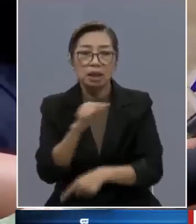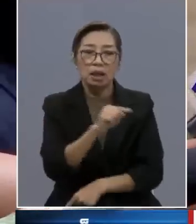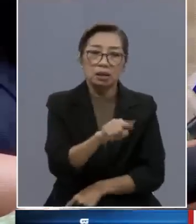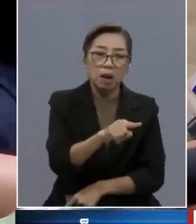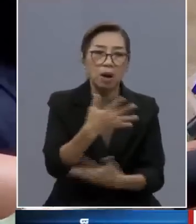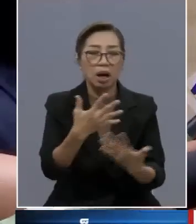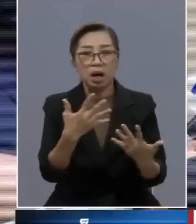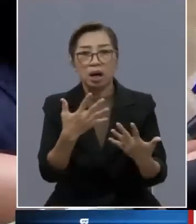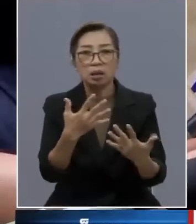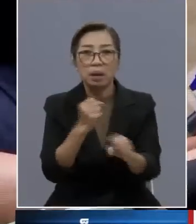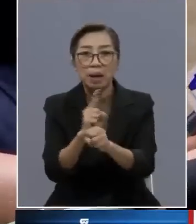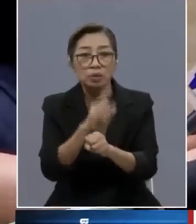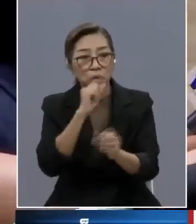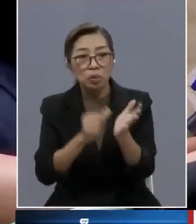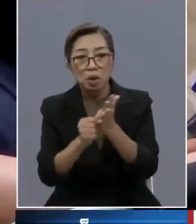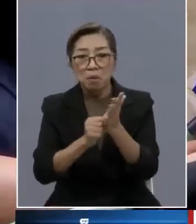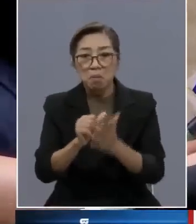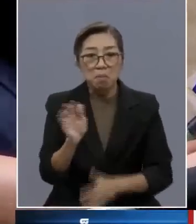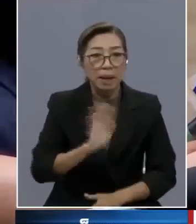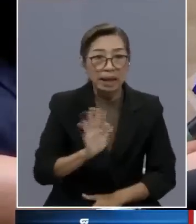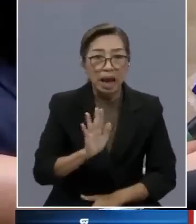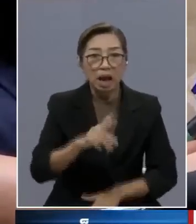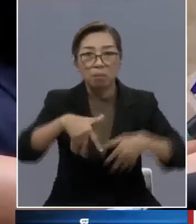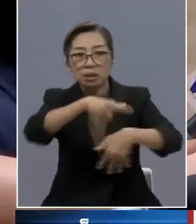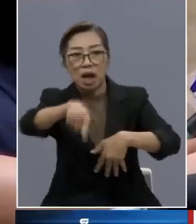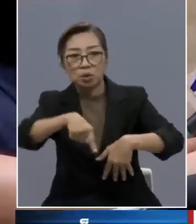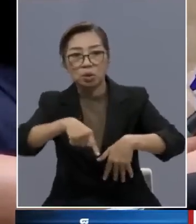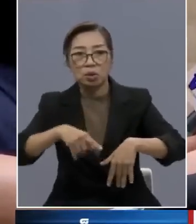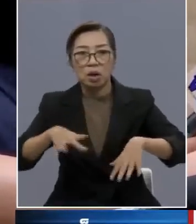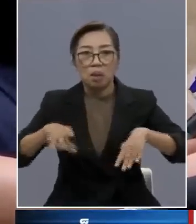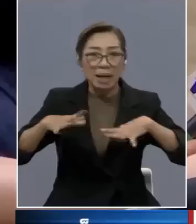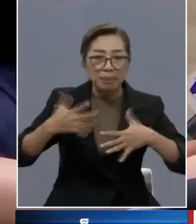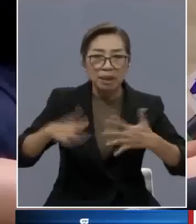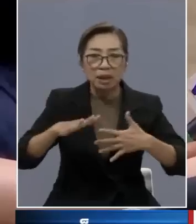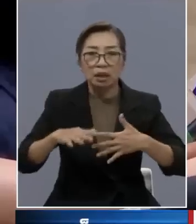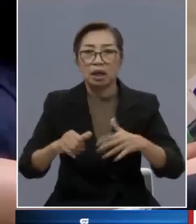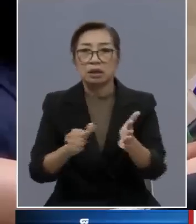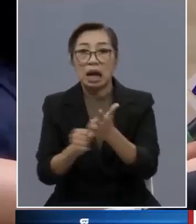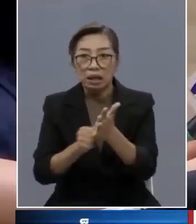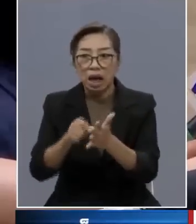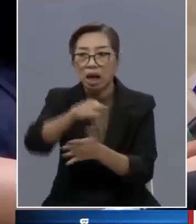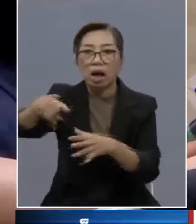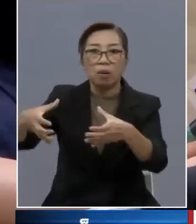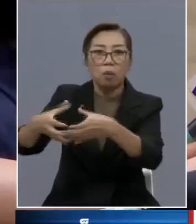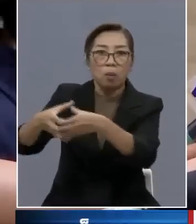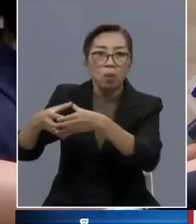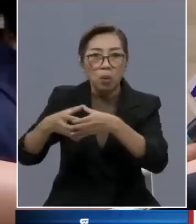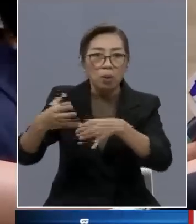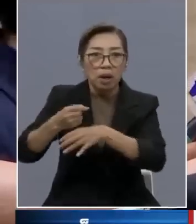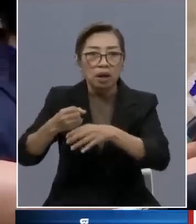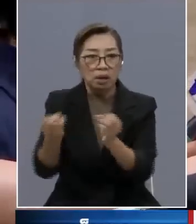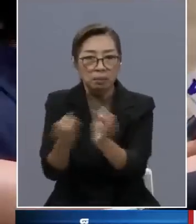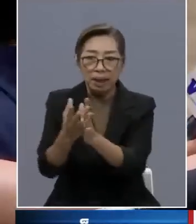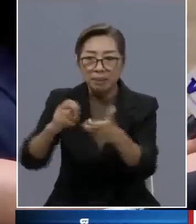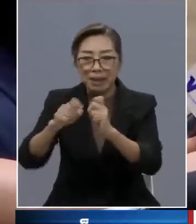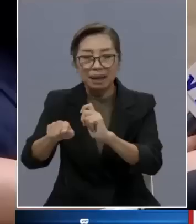ถ้าไม่แก้ก็ไม่มีกูอีกสร้างปัญหาเองก็ต้องไปแก้ไขปัญหาเองเพราะฉะนั้นก็ยืนยันนะฮะแ